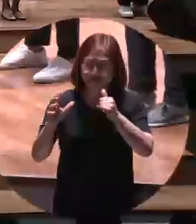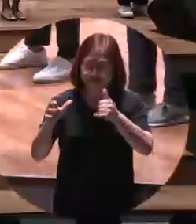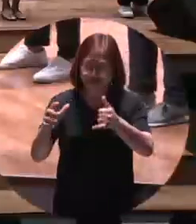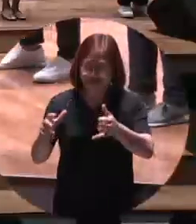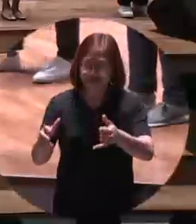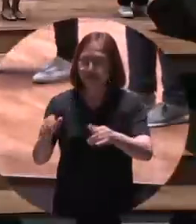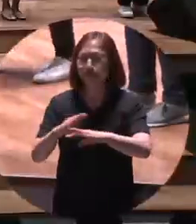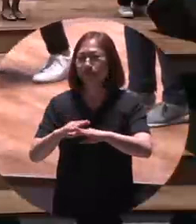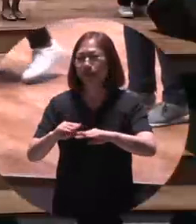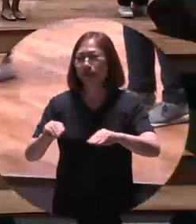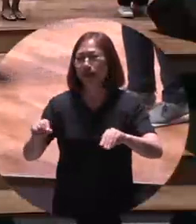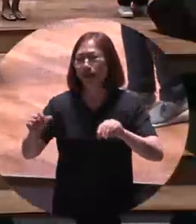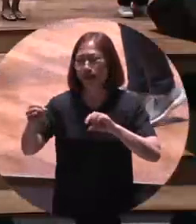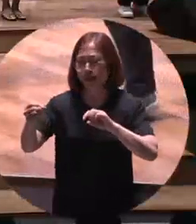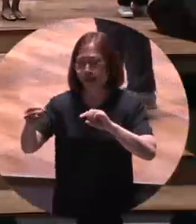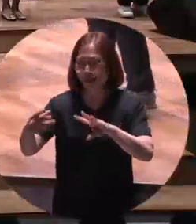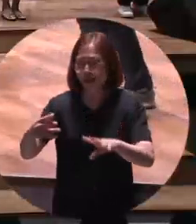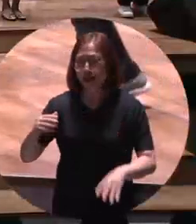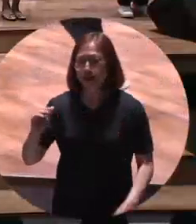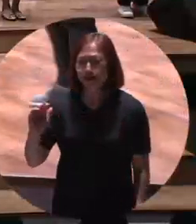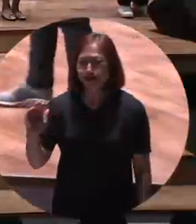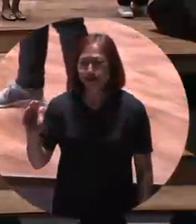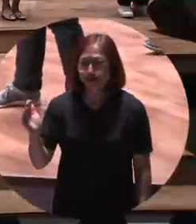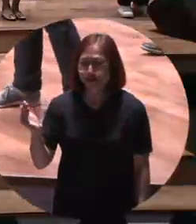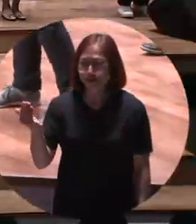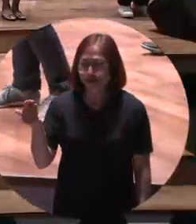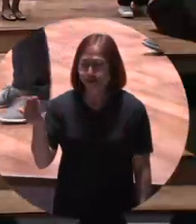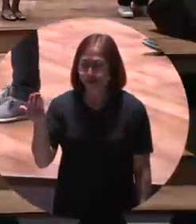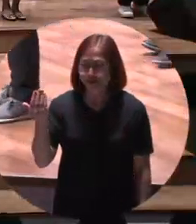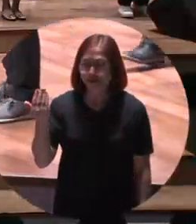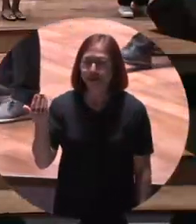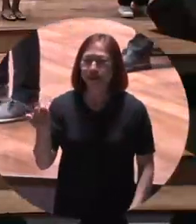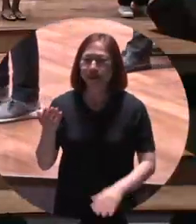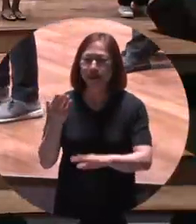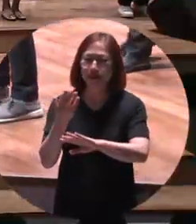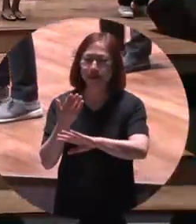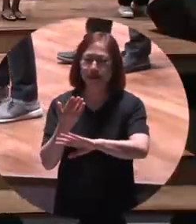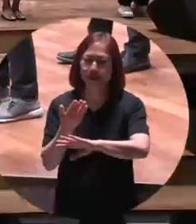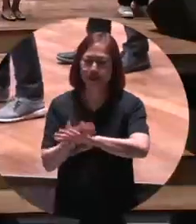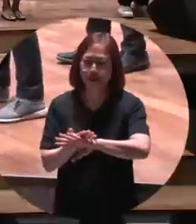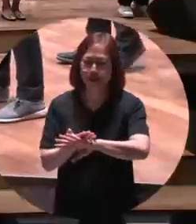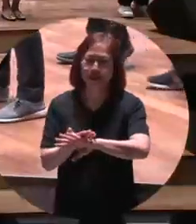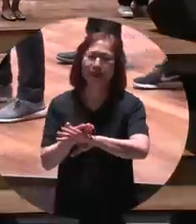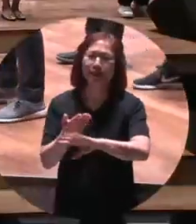예수만이 세상에 해답 되시네